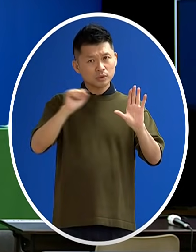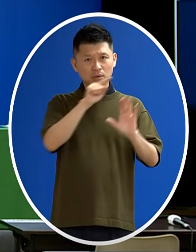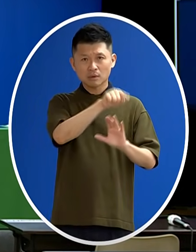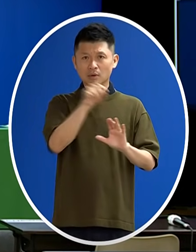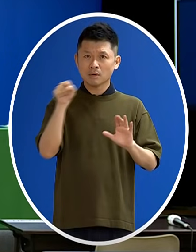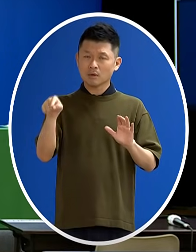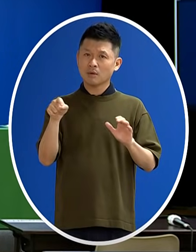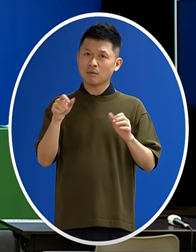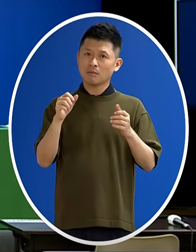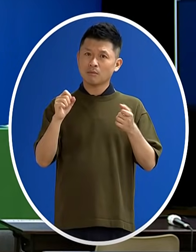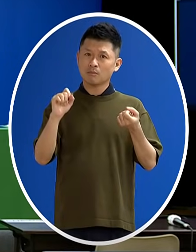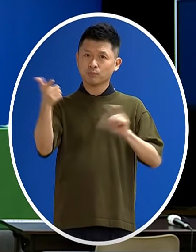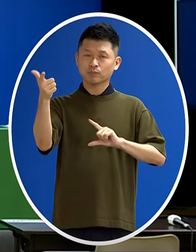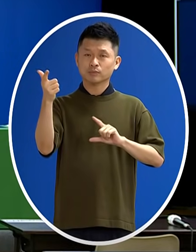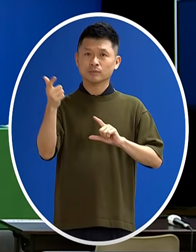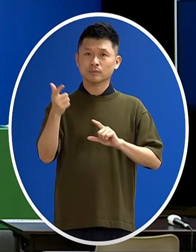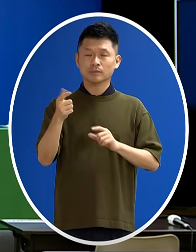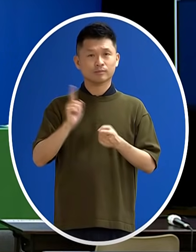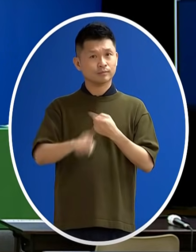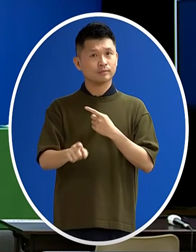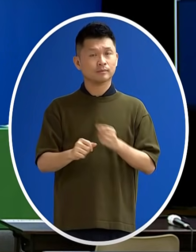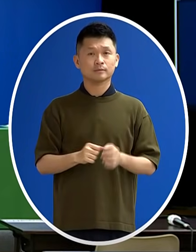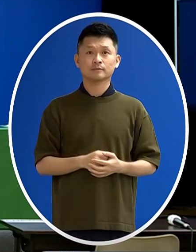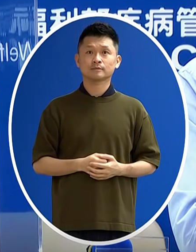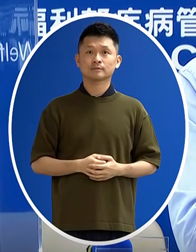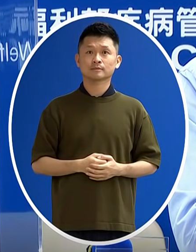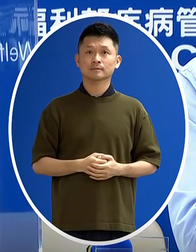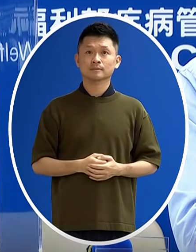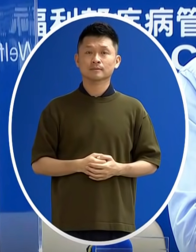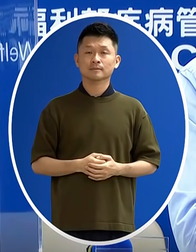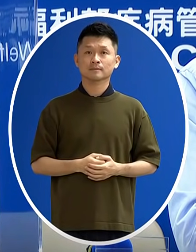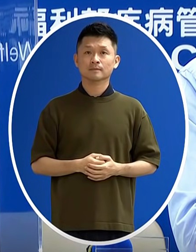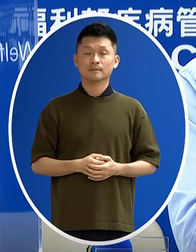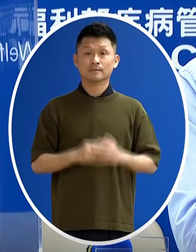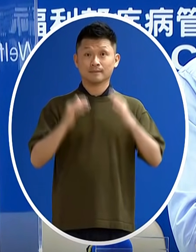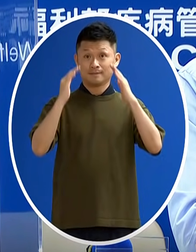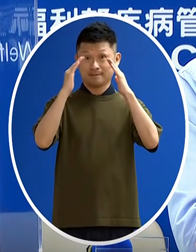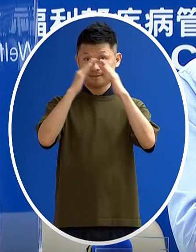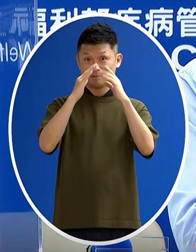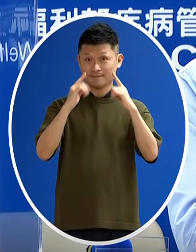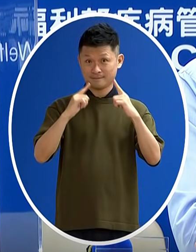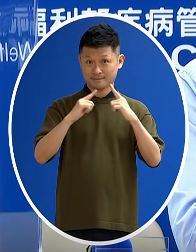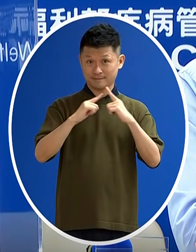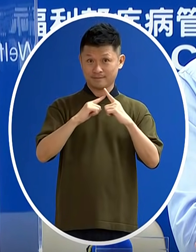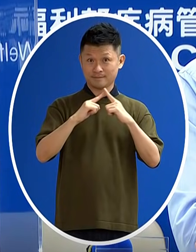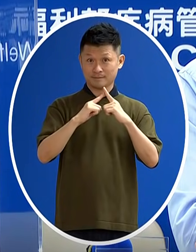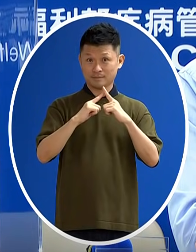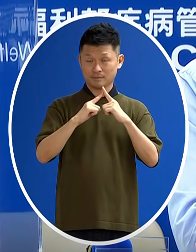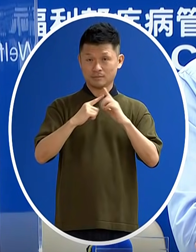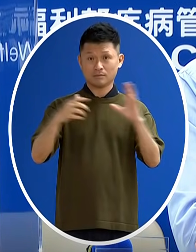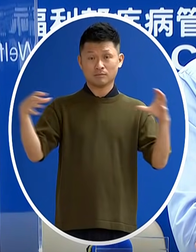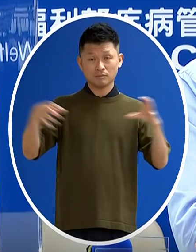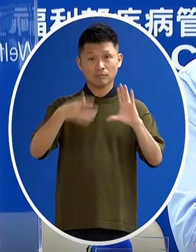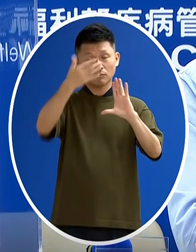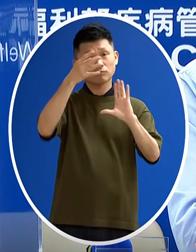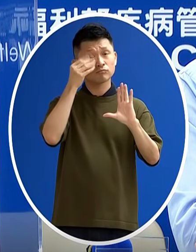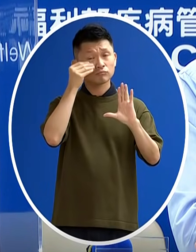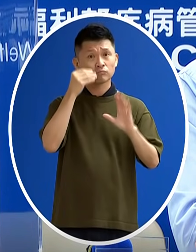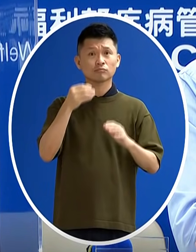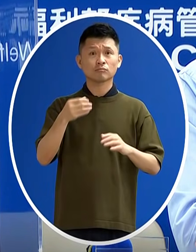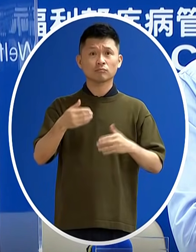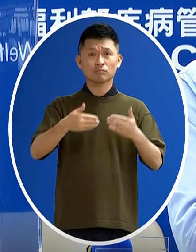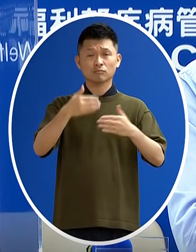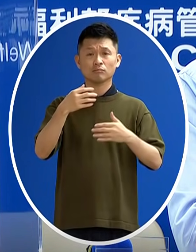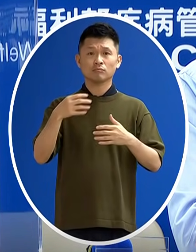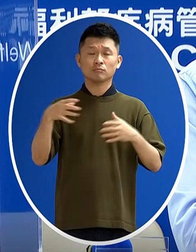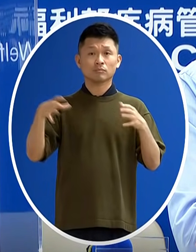理，想问一下指挥中心怎么看？谢谢。嗯， 一家人，一家人没问题啊，一家人就是你同